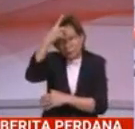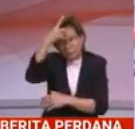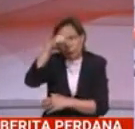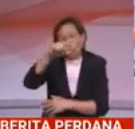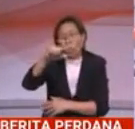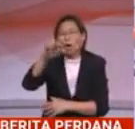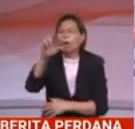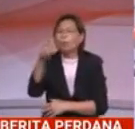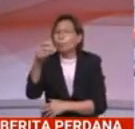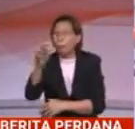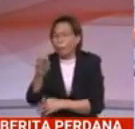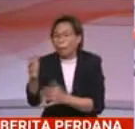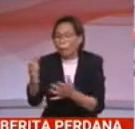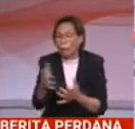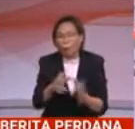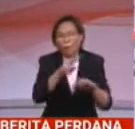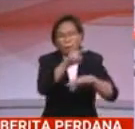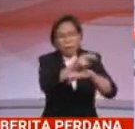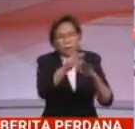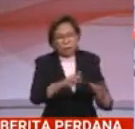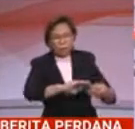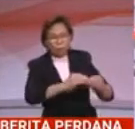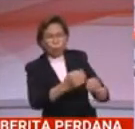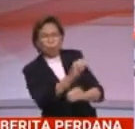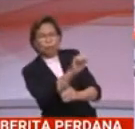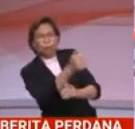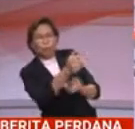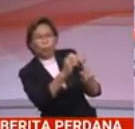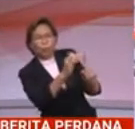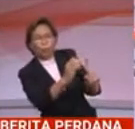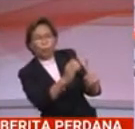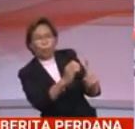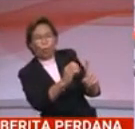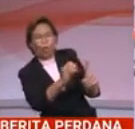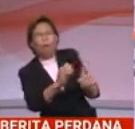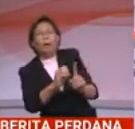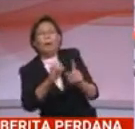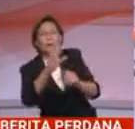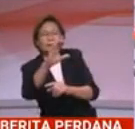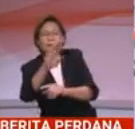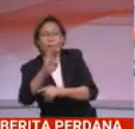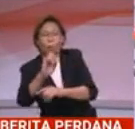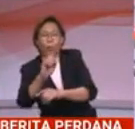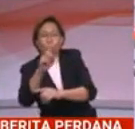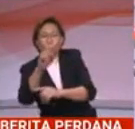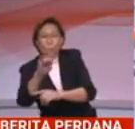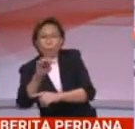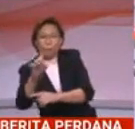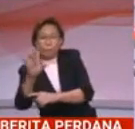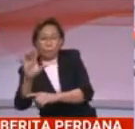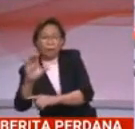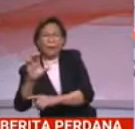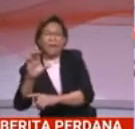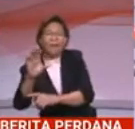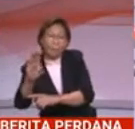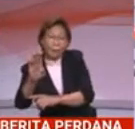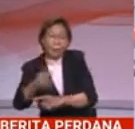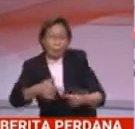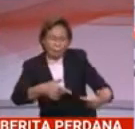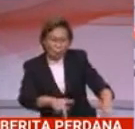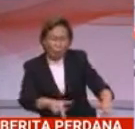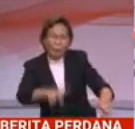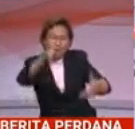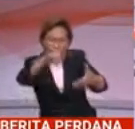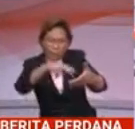Gopal Sri Ram mahu saksi ke-10 iaitu bekas CEO 1MDB Muhammad Hazim Abdul Rahman diberi peluang